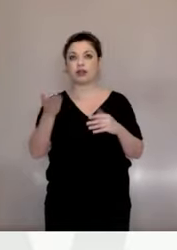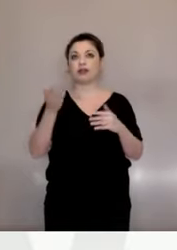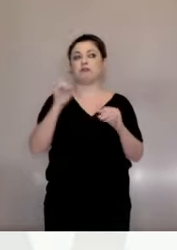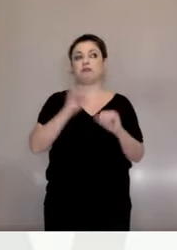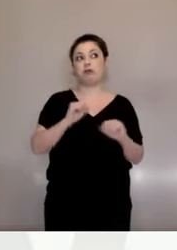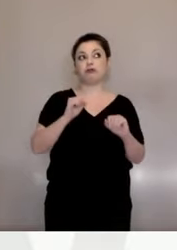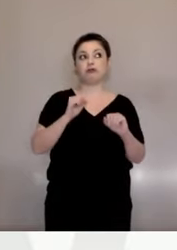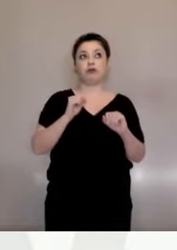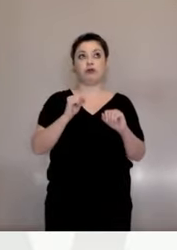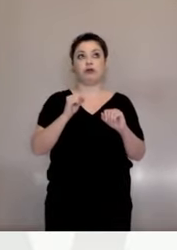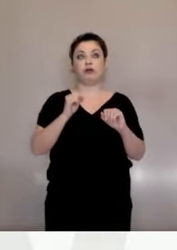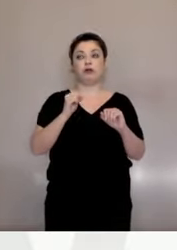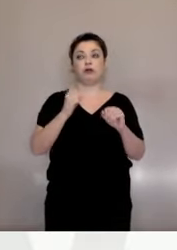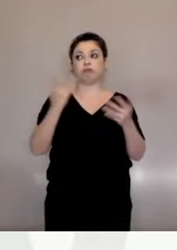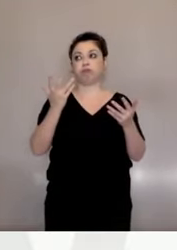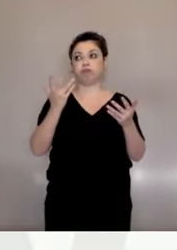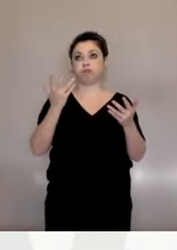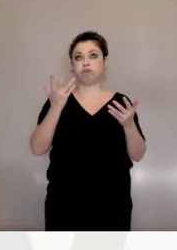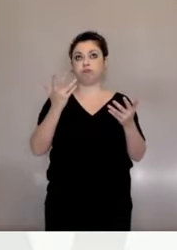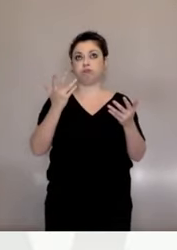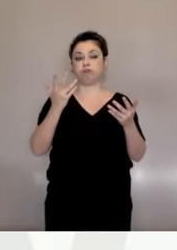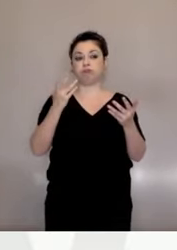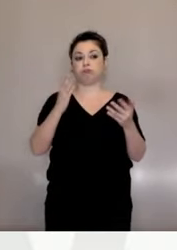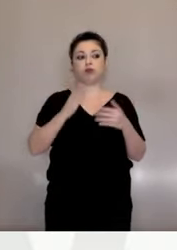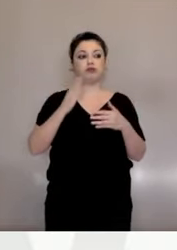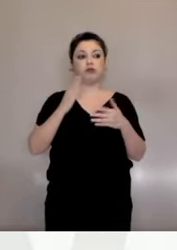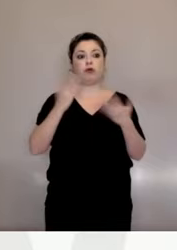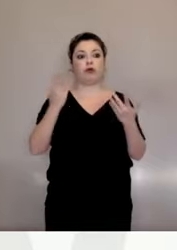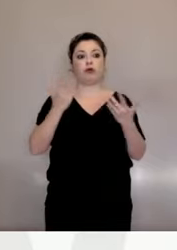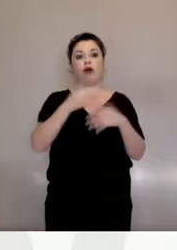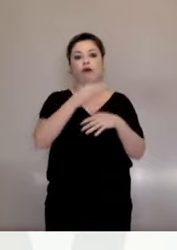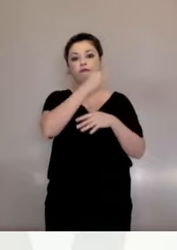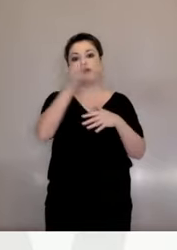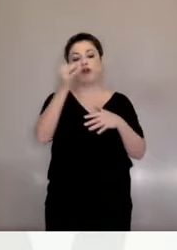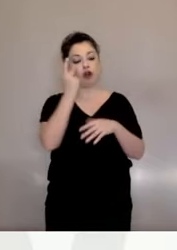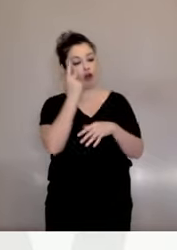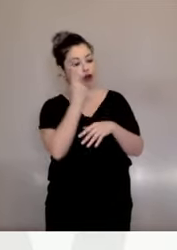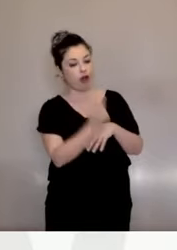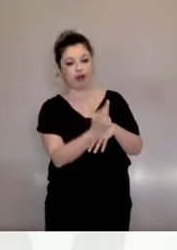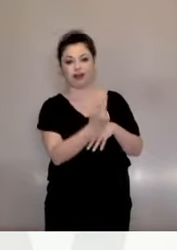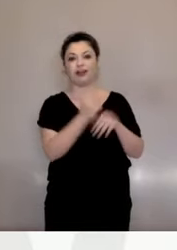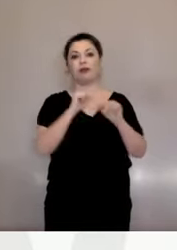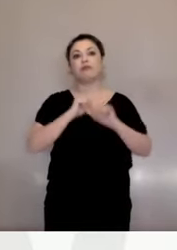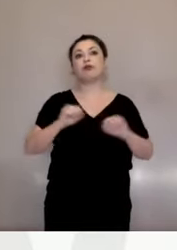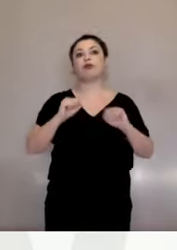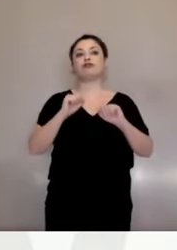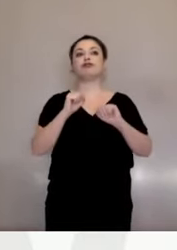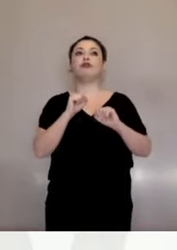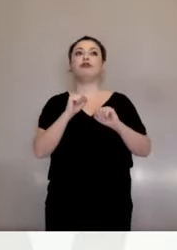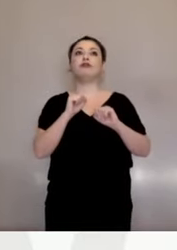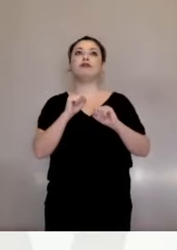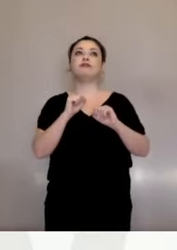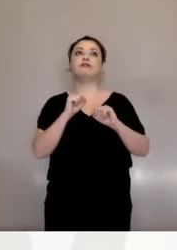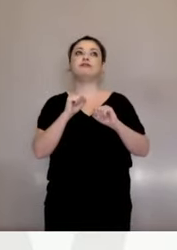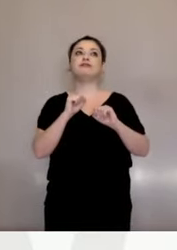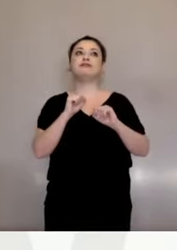posso andare, posso vedere i fiori, posso